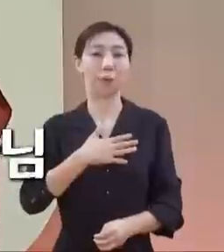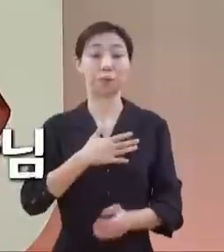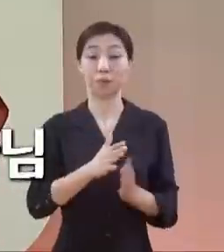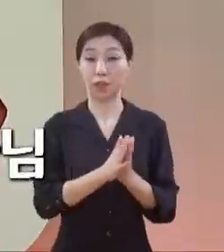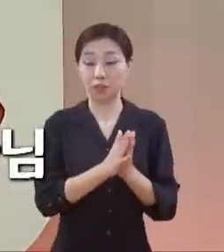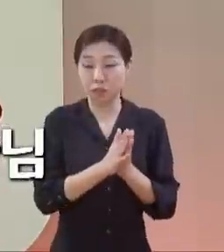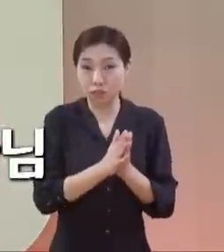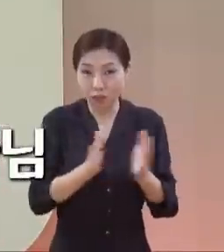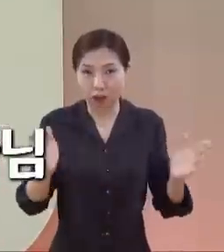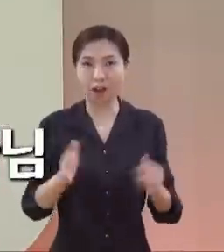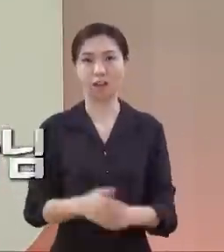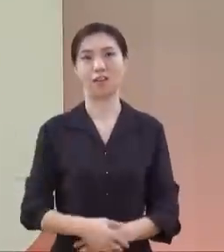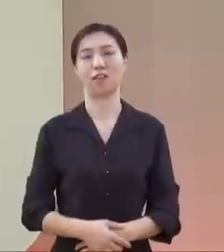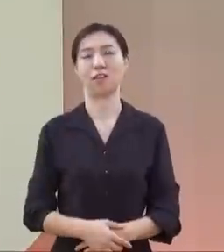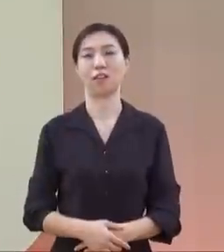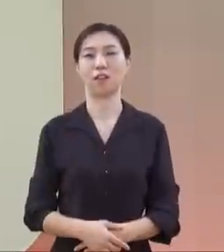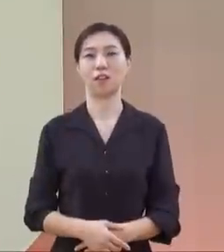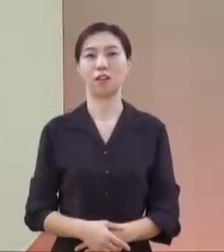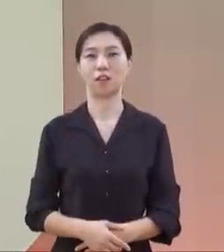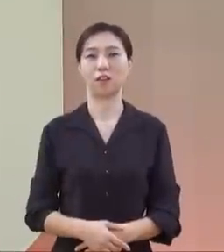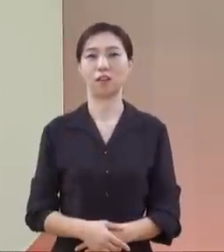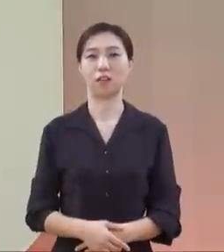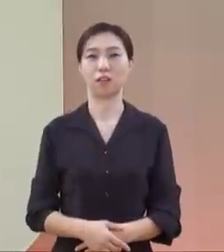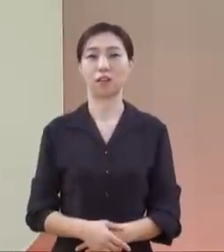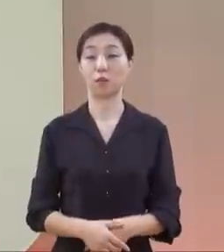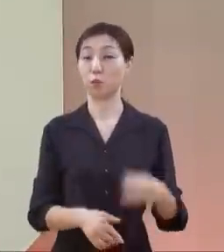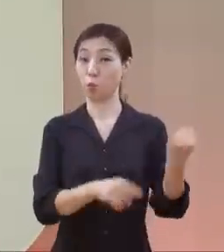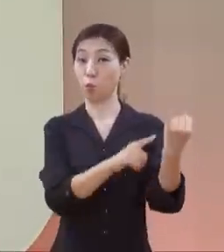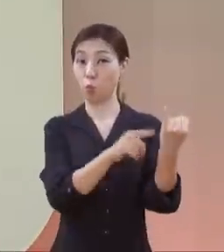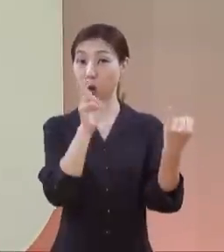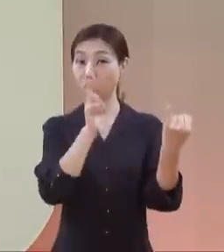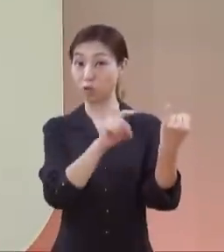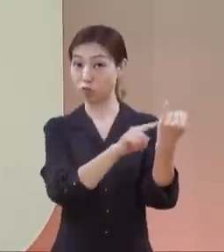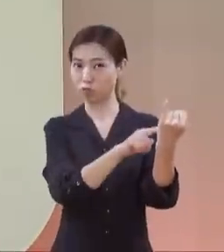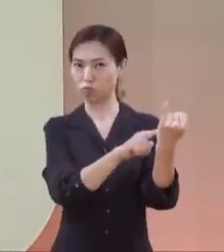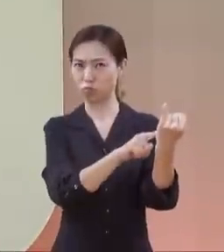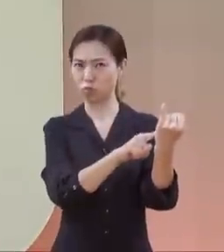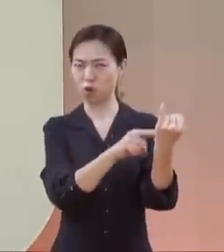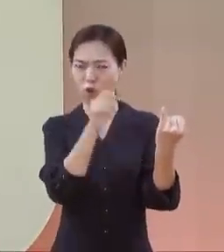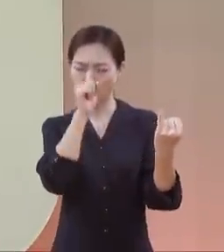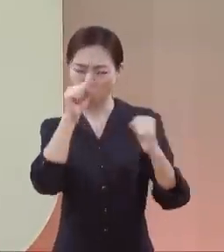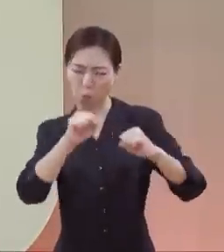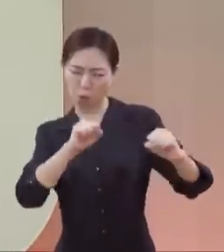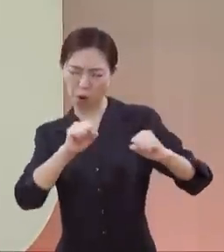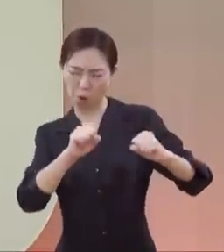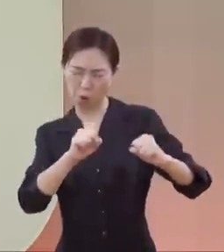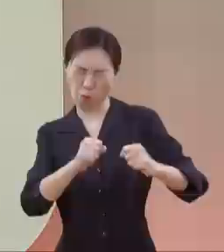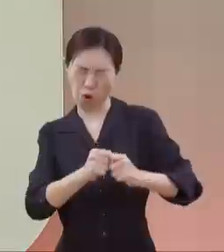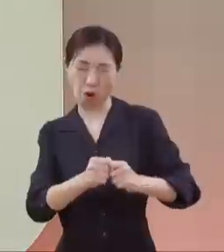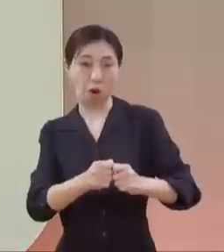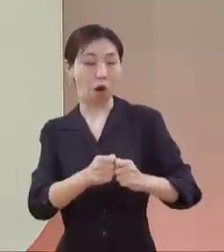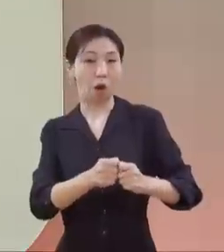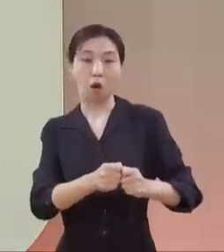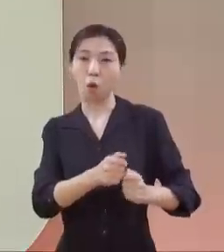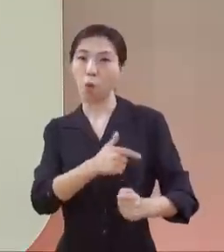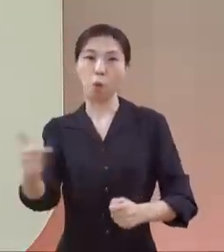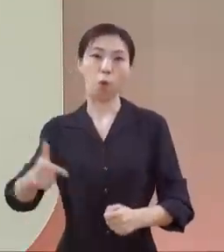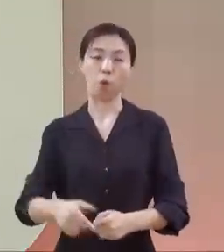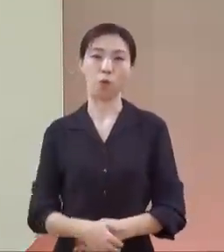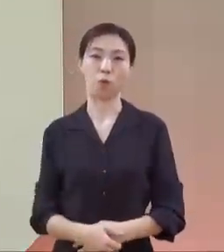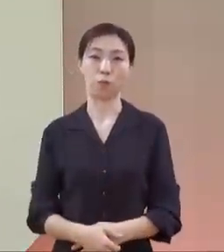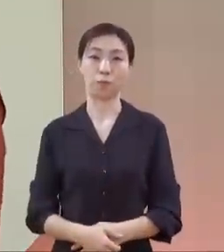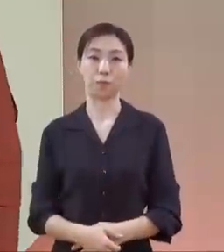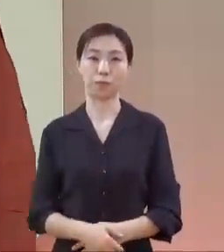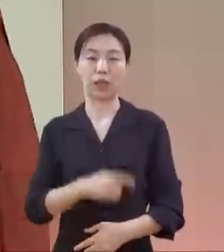가까워지면서 또 이분이 굉장히 좋은 일을 많이 하셨더라고요 많이 하셨더라구요